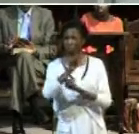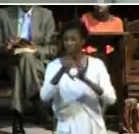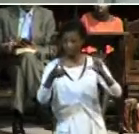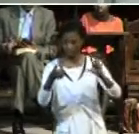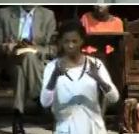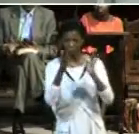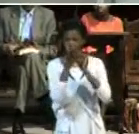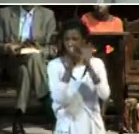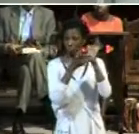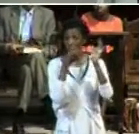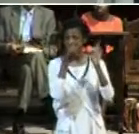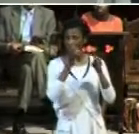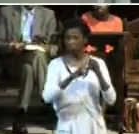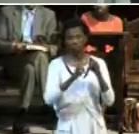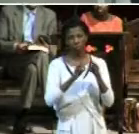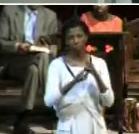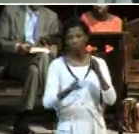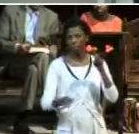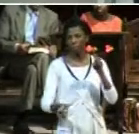de majeur.